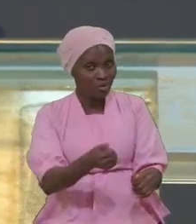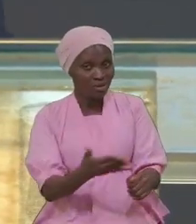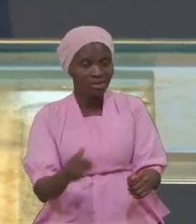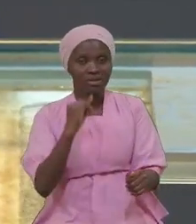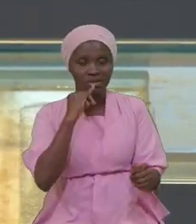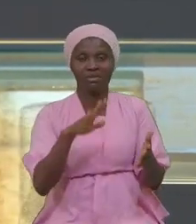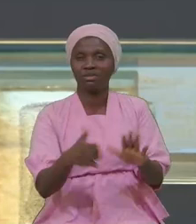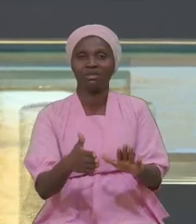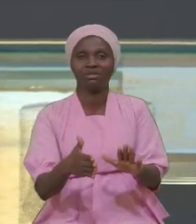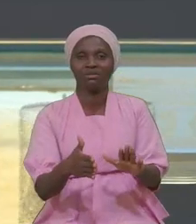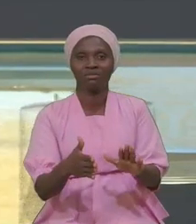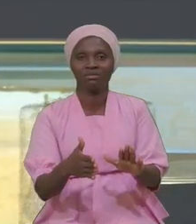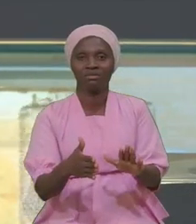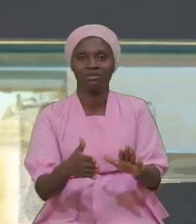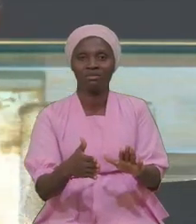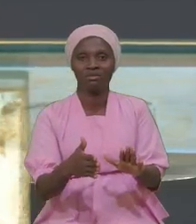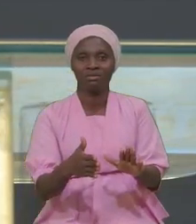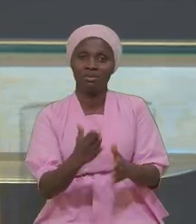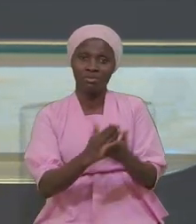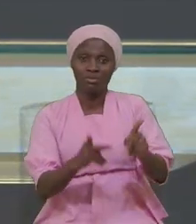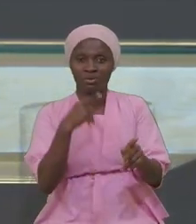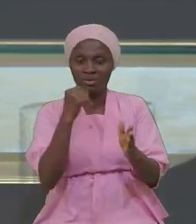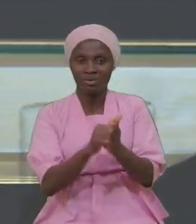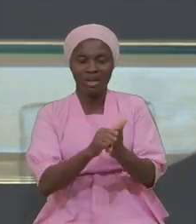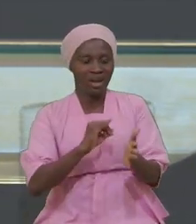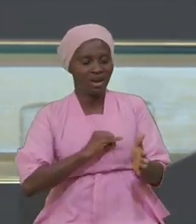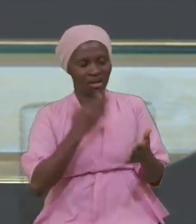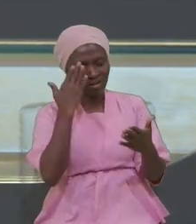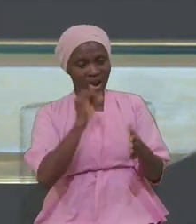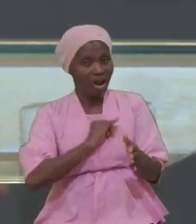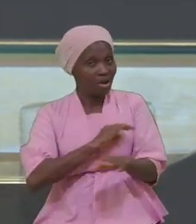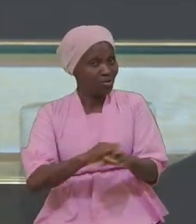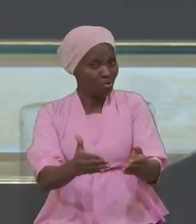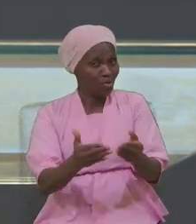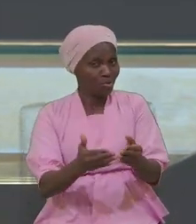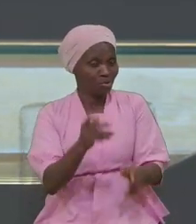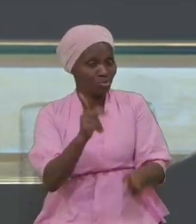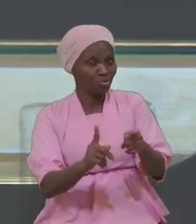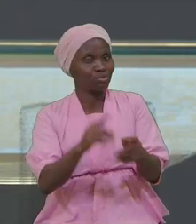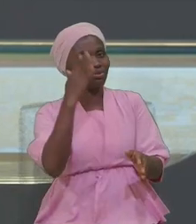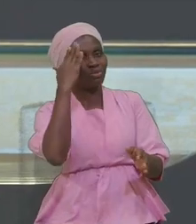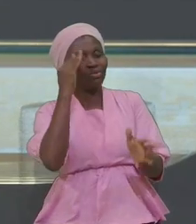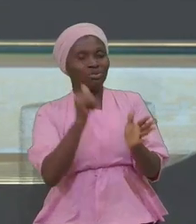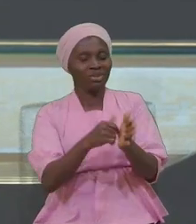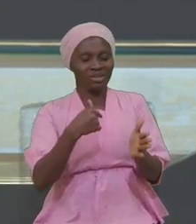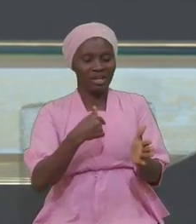chose reste morte. Je ne veux pas que les gens sachent